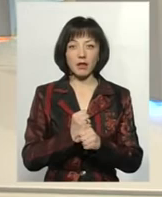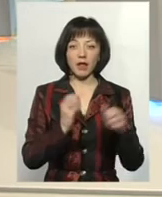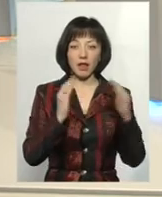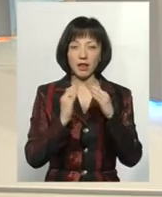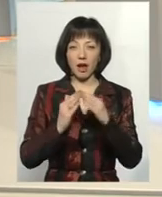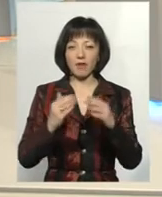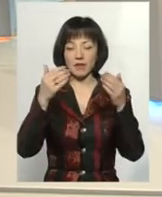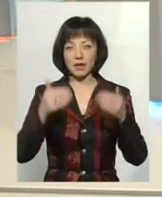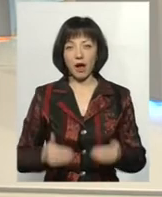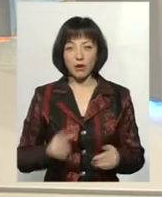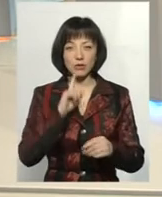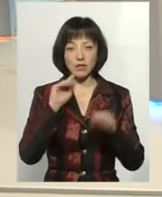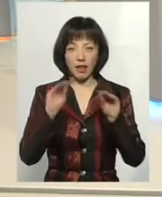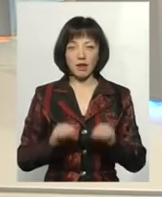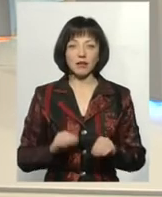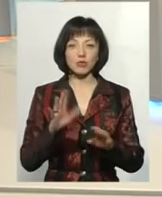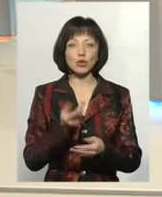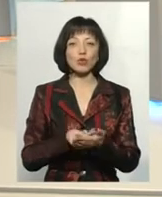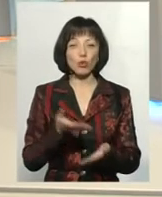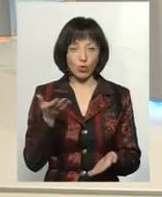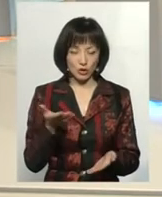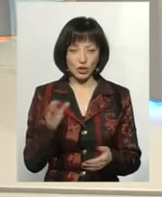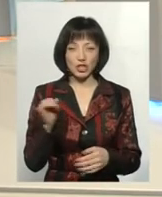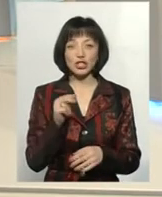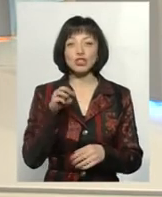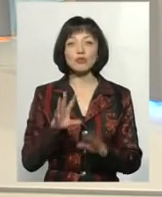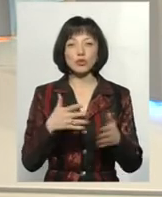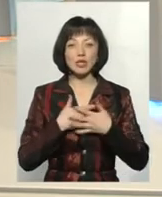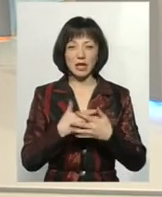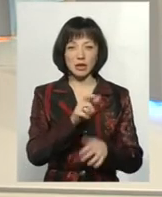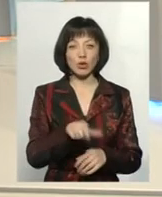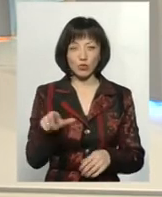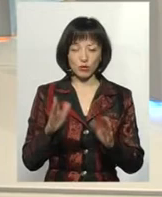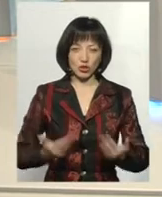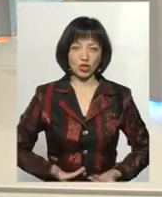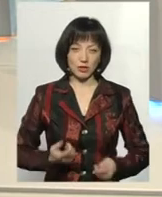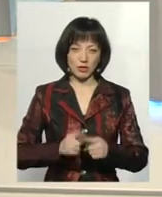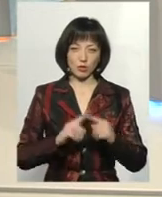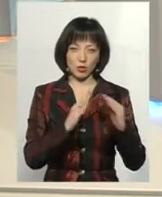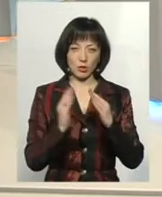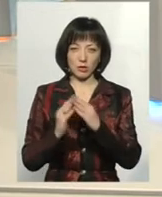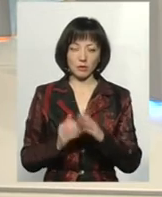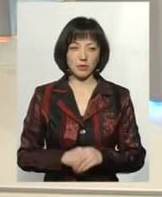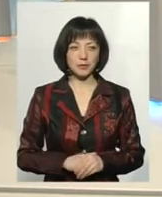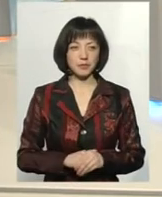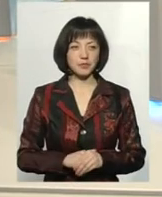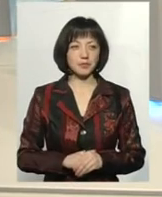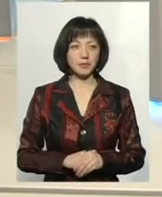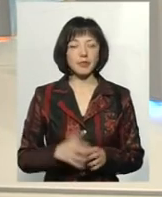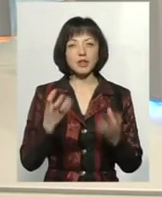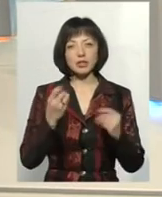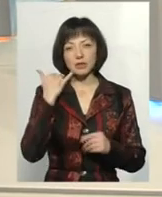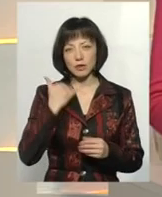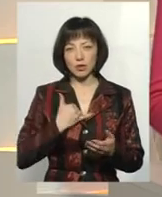і вертикальне озелення. Тобто це все буде значно дорожче. І чим будуть дихати ті люди, які будуть жити в цих будинках? Звичайно, у нас є ще